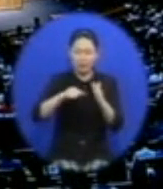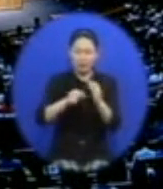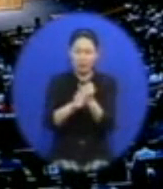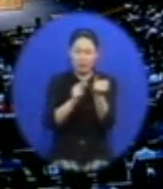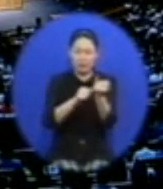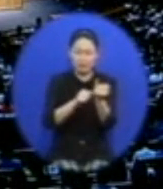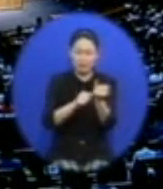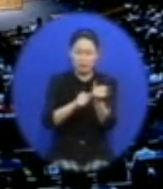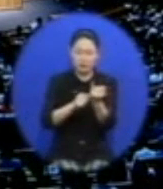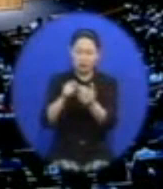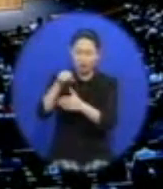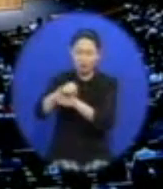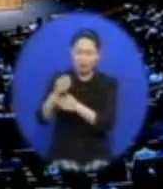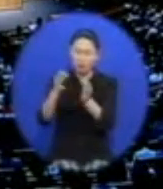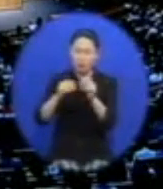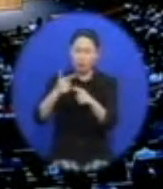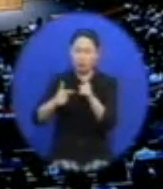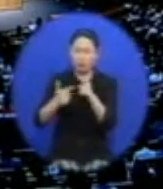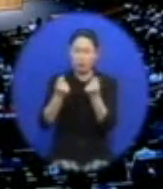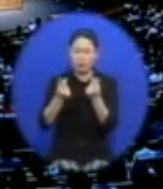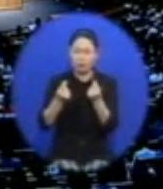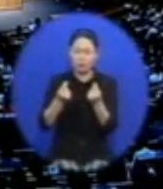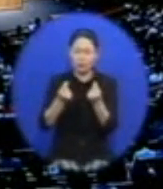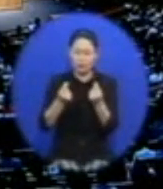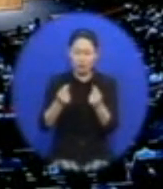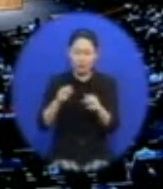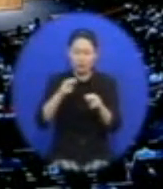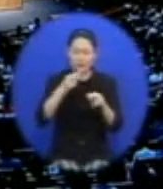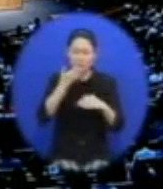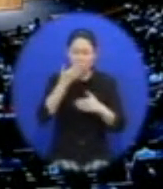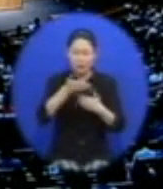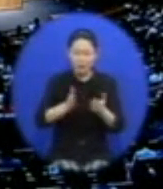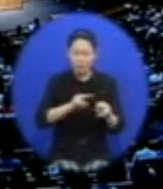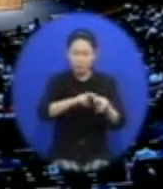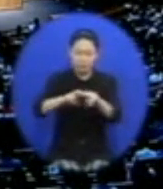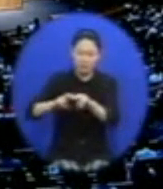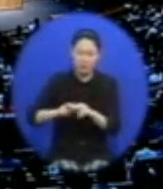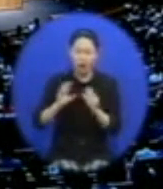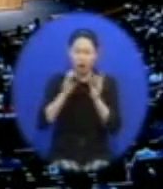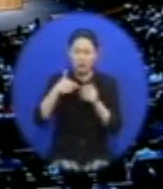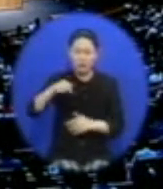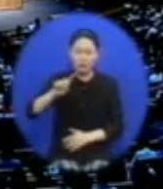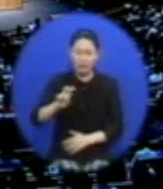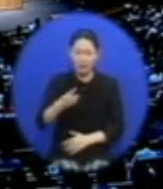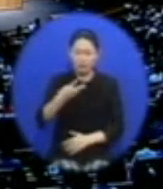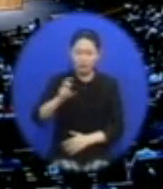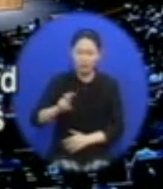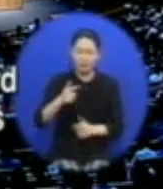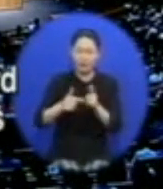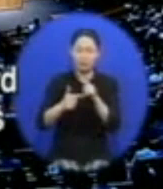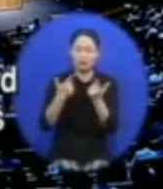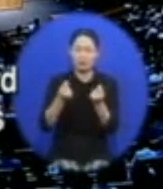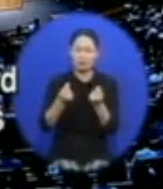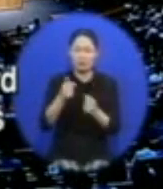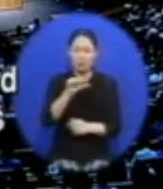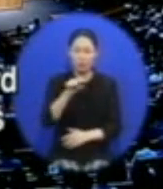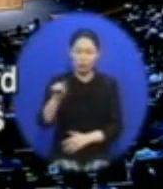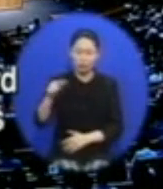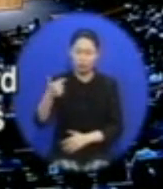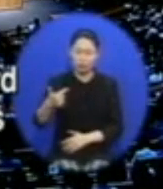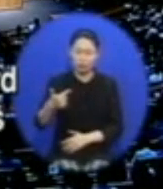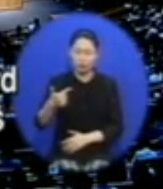포도나무 같으며 네 식탁에 둘러 앉은 자식들은 어린 감람나무 가뜩 이러다 오질 6절에 여호와께서